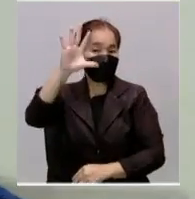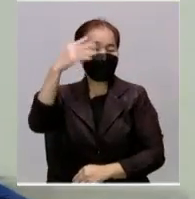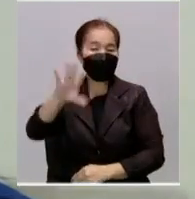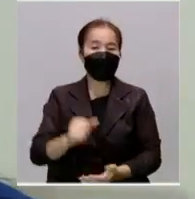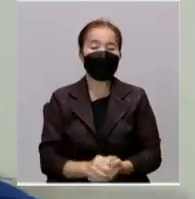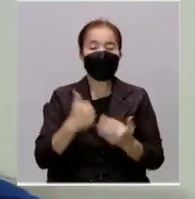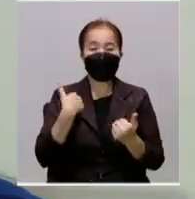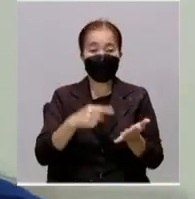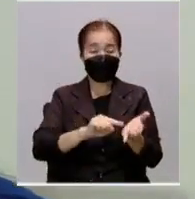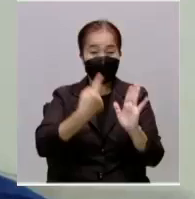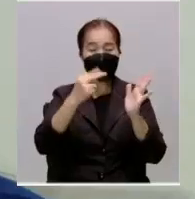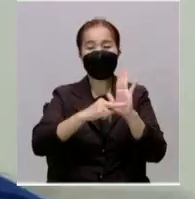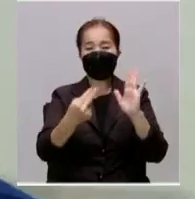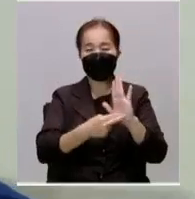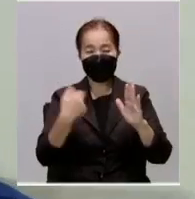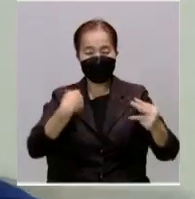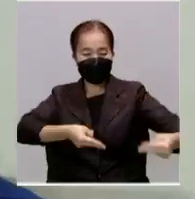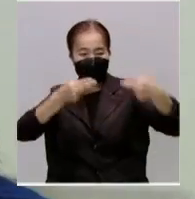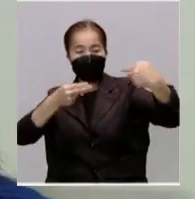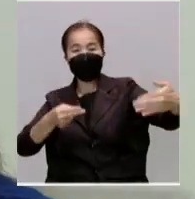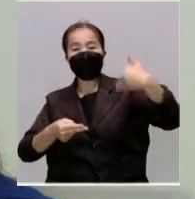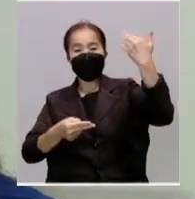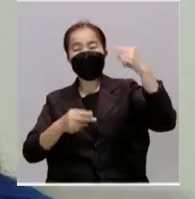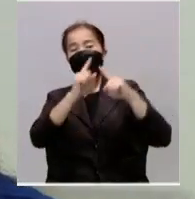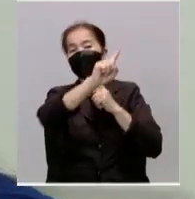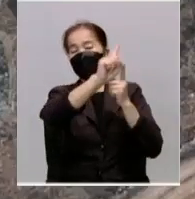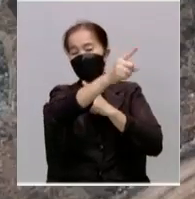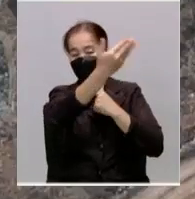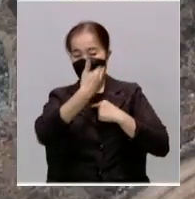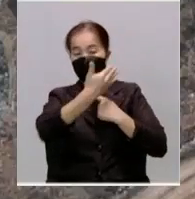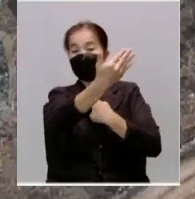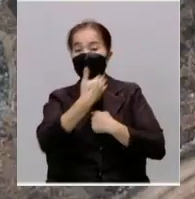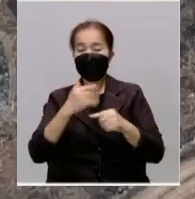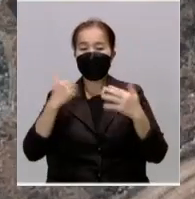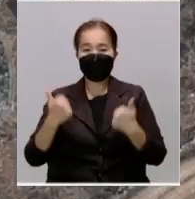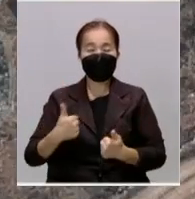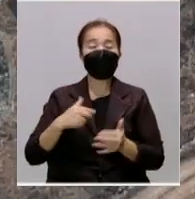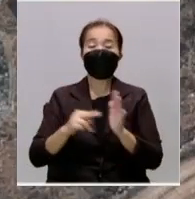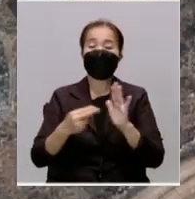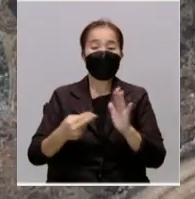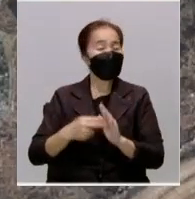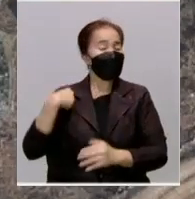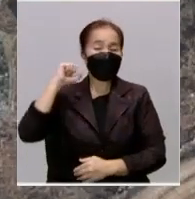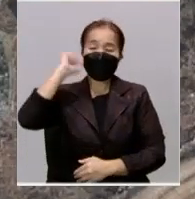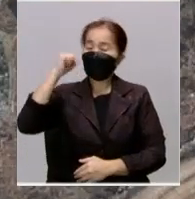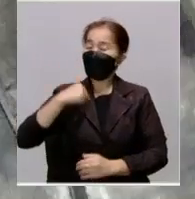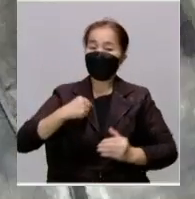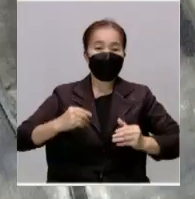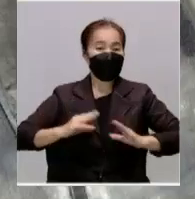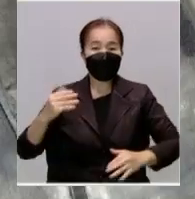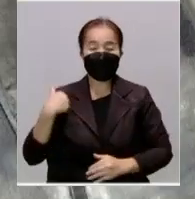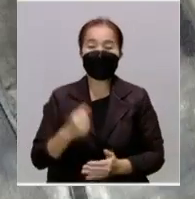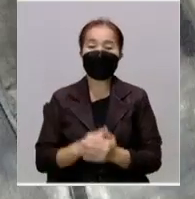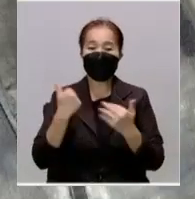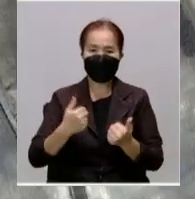แต่เริ่มรุกรานยูเครนตั้งแต่วันที่24กุมภาพันธ์ที่ผ่านมาครับแล้วฝั่งของรัสเซียเองก็ไม่ยอมหยุดยิงถล่มหลายเมืองในยูเครนในระหว่